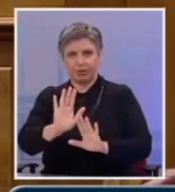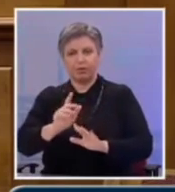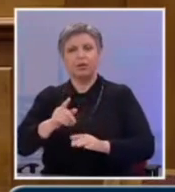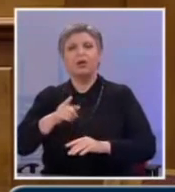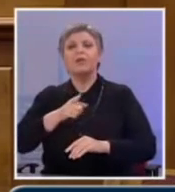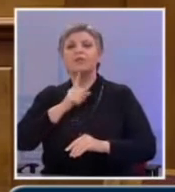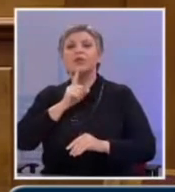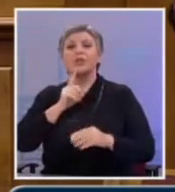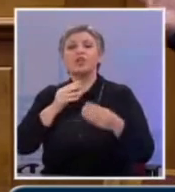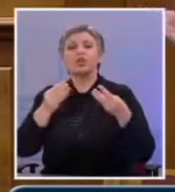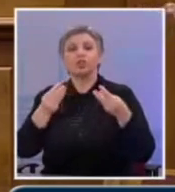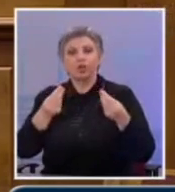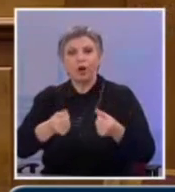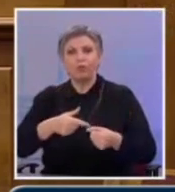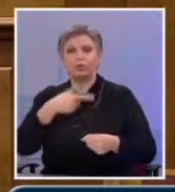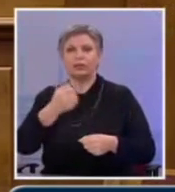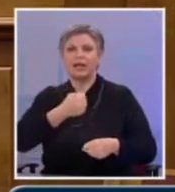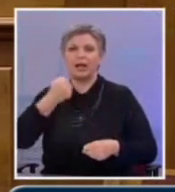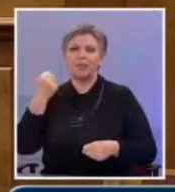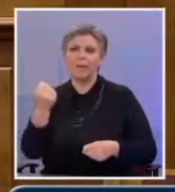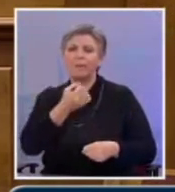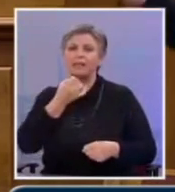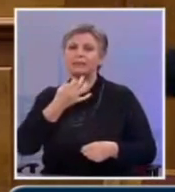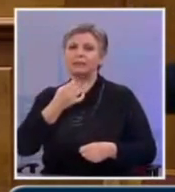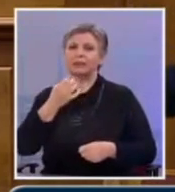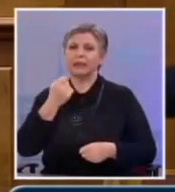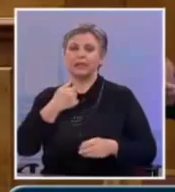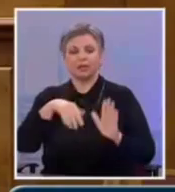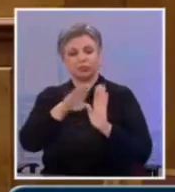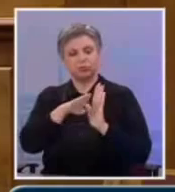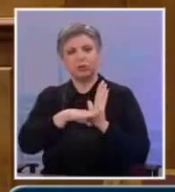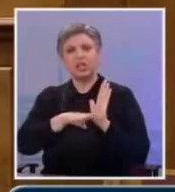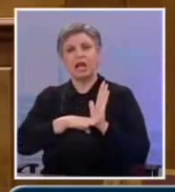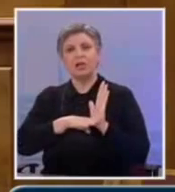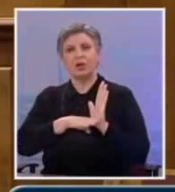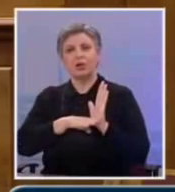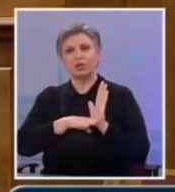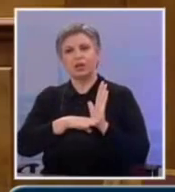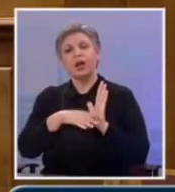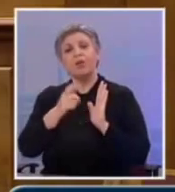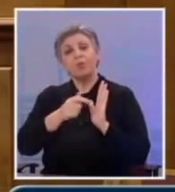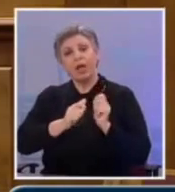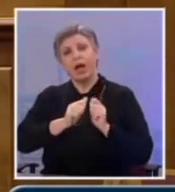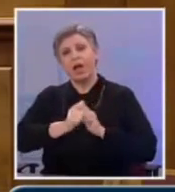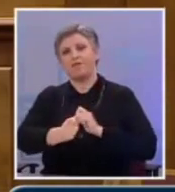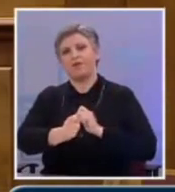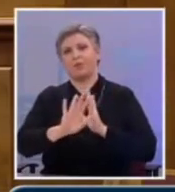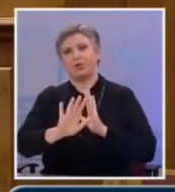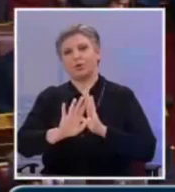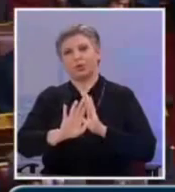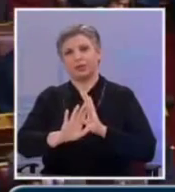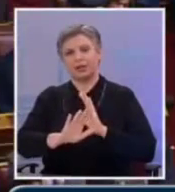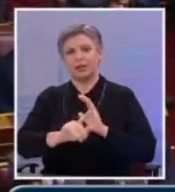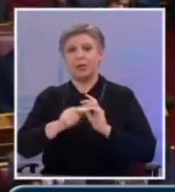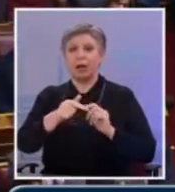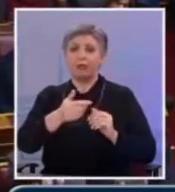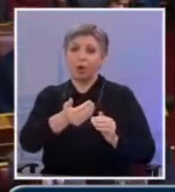και τα σκληρά προαπαιτούμενα που μπορεί κάποιοι να σκέφτονται ή μπορεί να ρθουν μετά την ψηφοφορία και την εκλογή προέδρου δημοκρατίας.